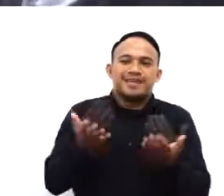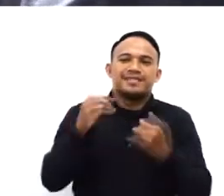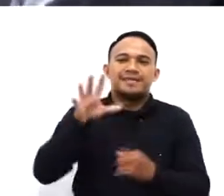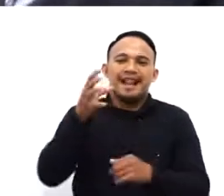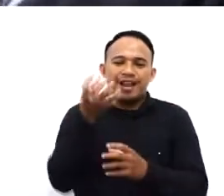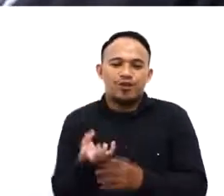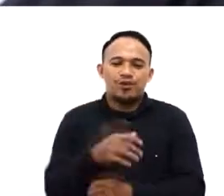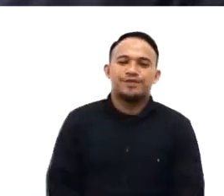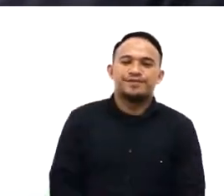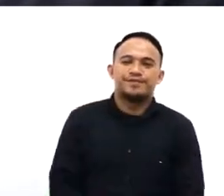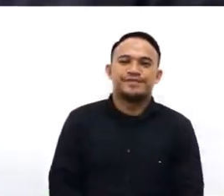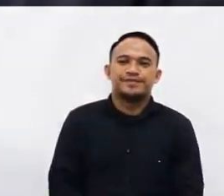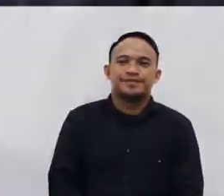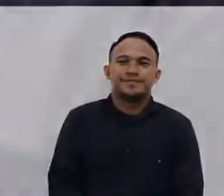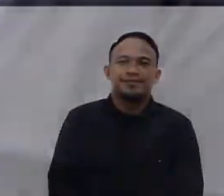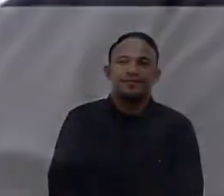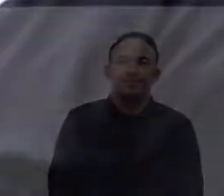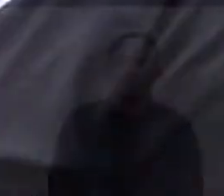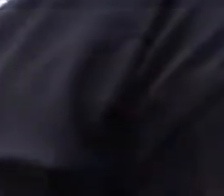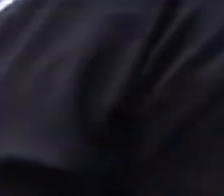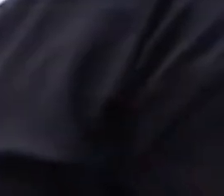5 kg.